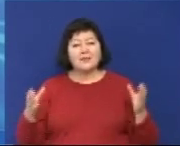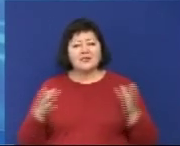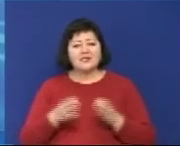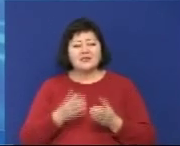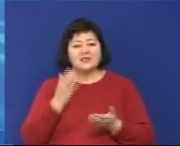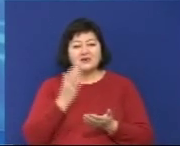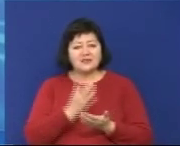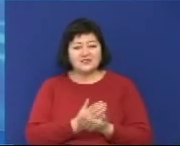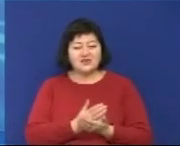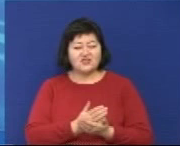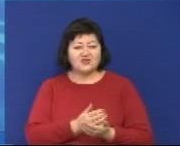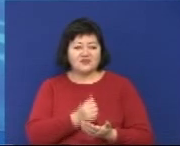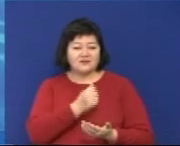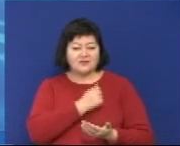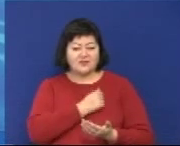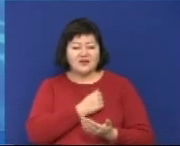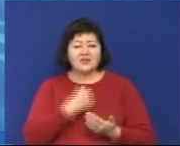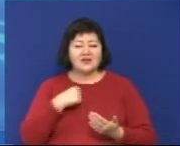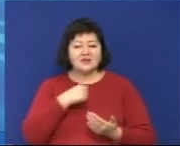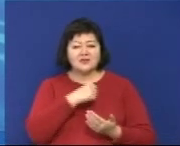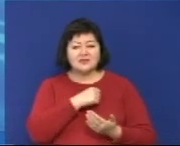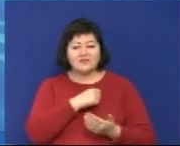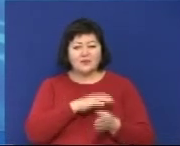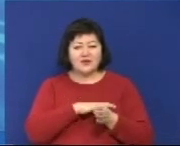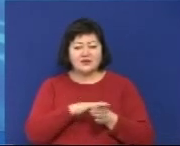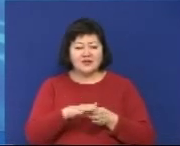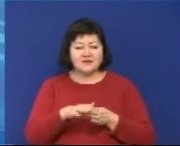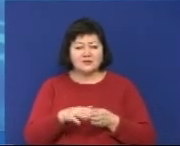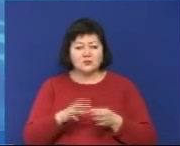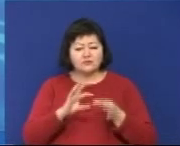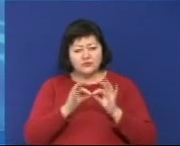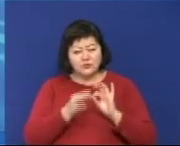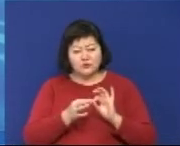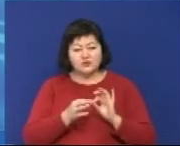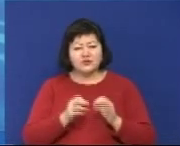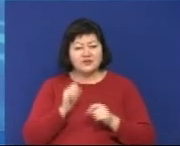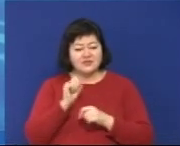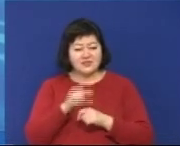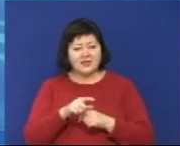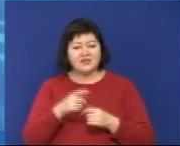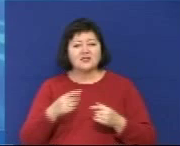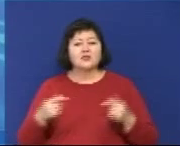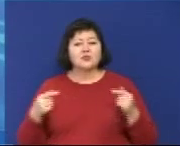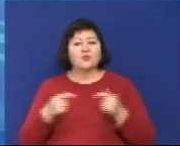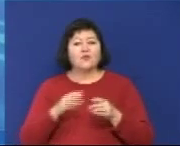боевой единицей, которая по силам самые сложные задачи, вплоть до выполнения антитеррористических операций.